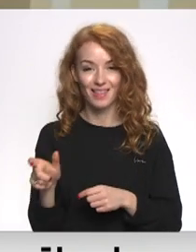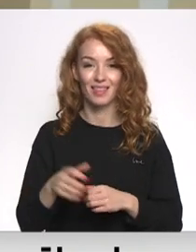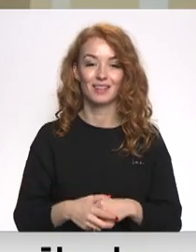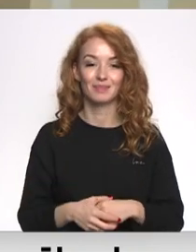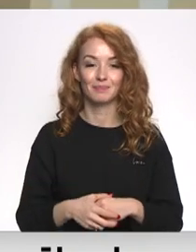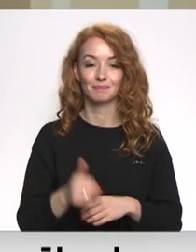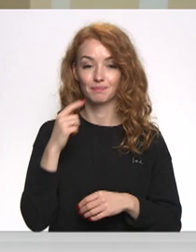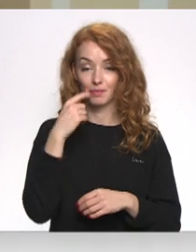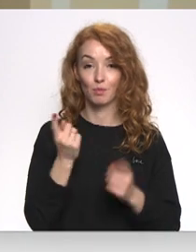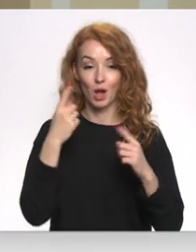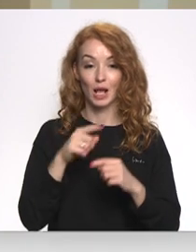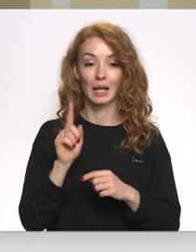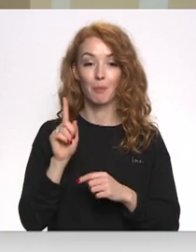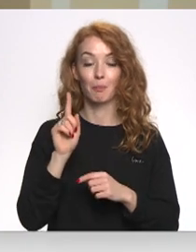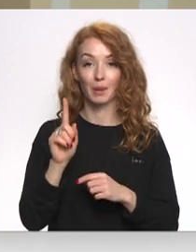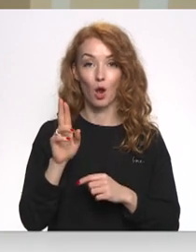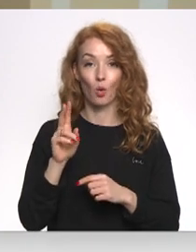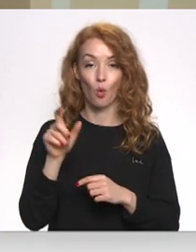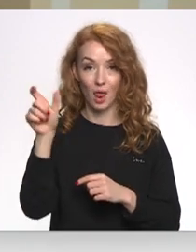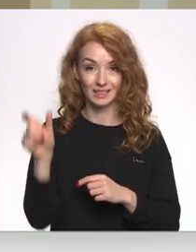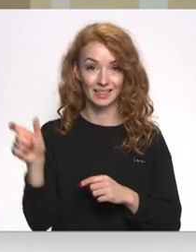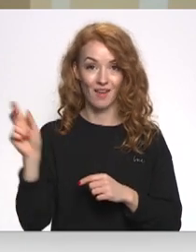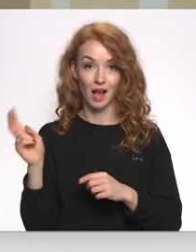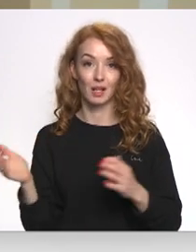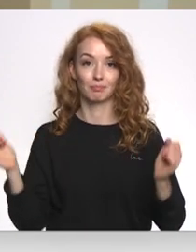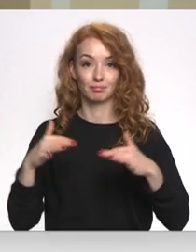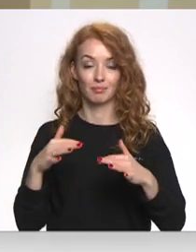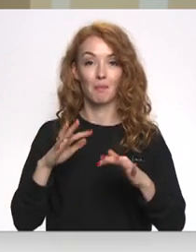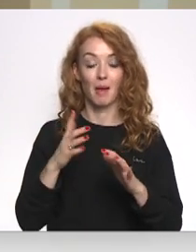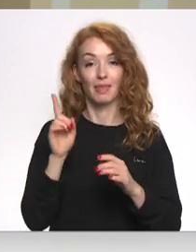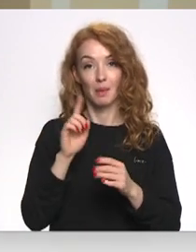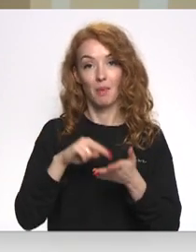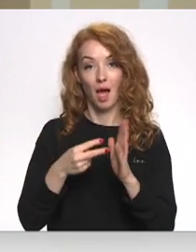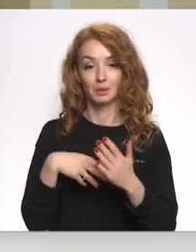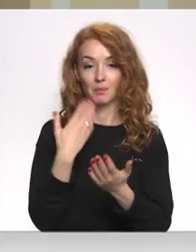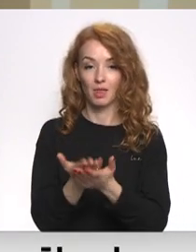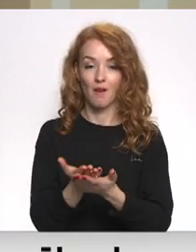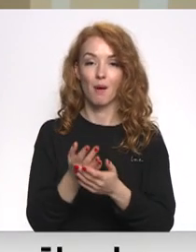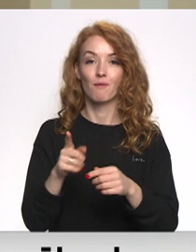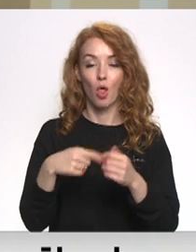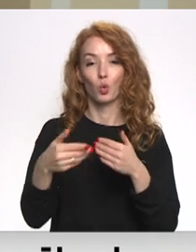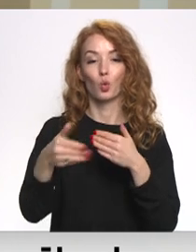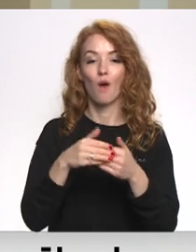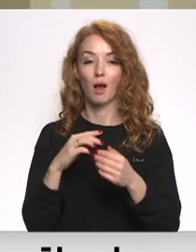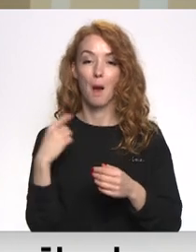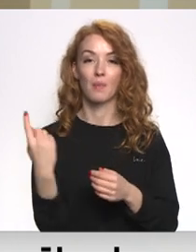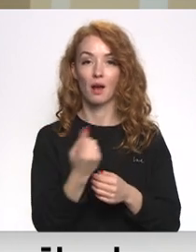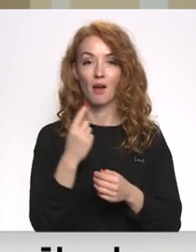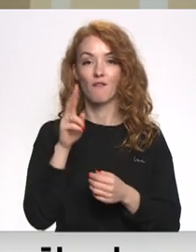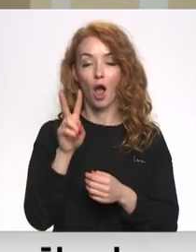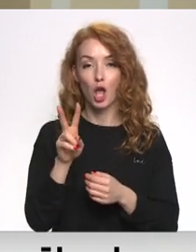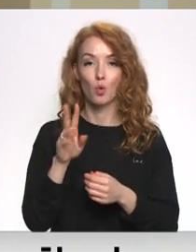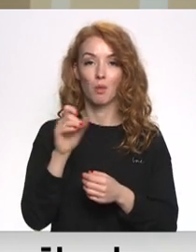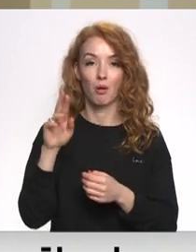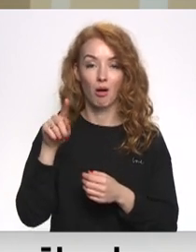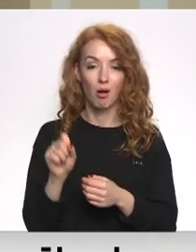Patreiz ir Priekuls cilvēki, kas izmanto šo pakalpojumu, bet ir doma, ka piedāvāt tuvākā apkārtne, kas ir no Vaiņots,